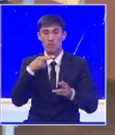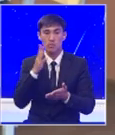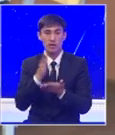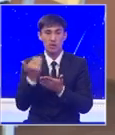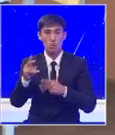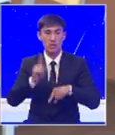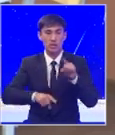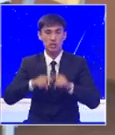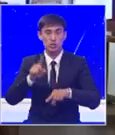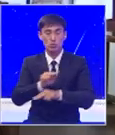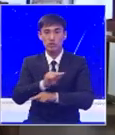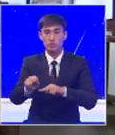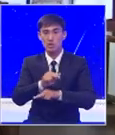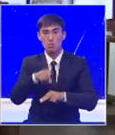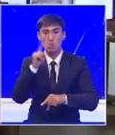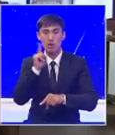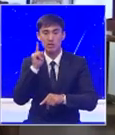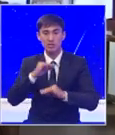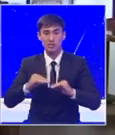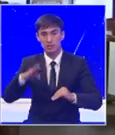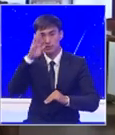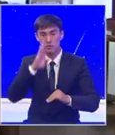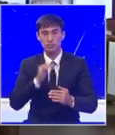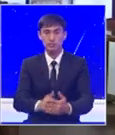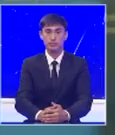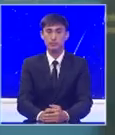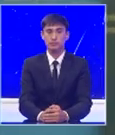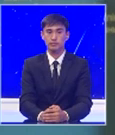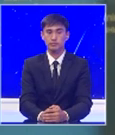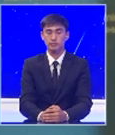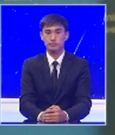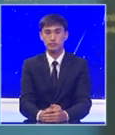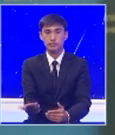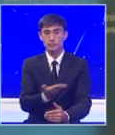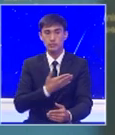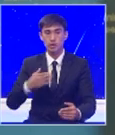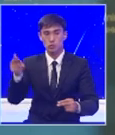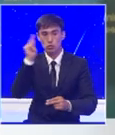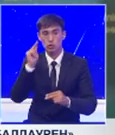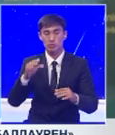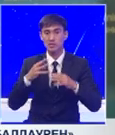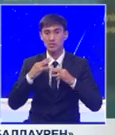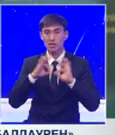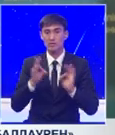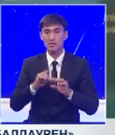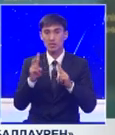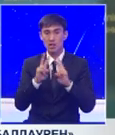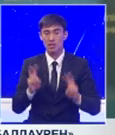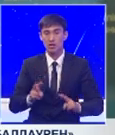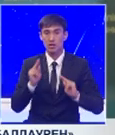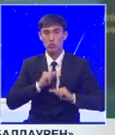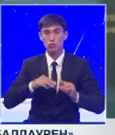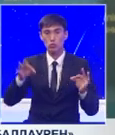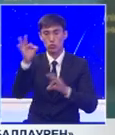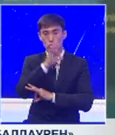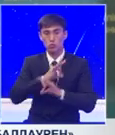уделяется патриотическому воспитанию молодых юношей и девушек. Наш учебно-оздоровительный лагерь «Балдаурен» работает круглый